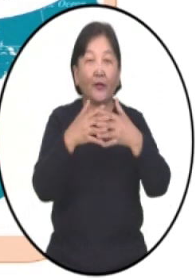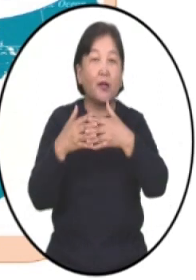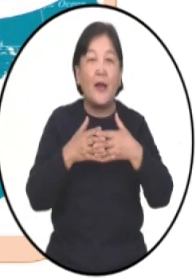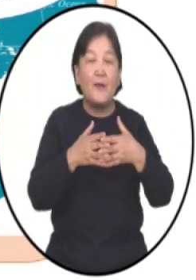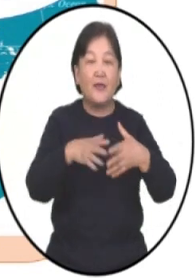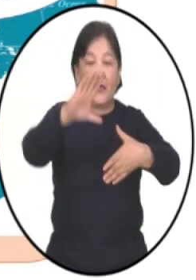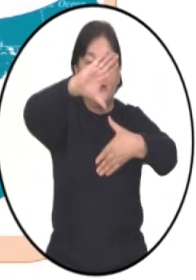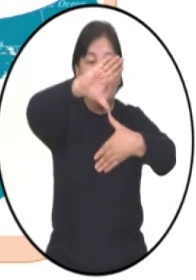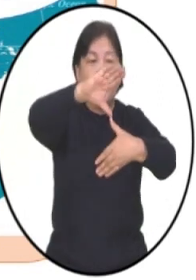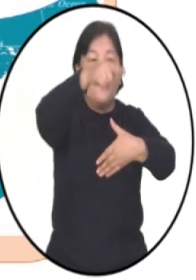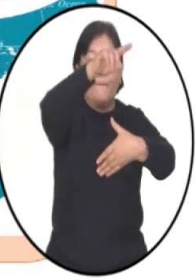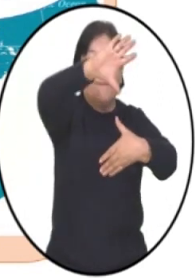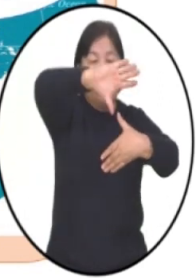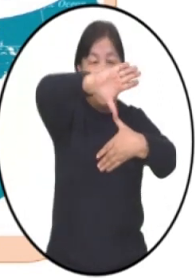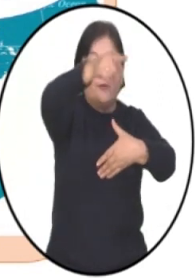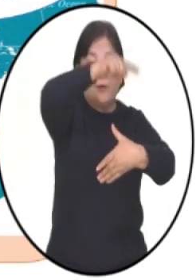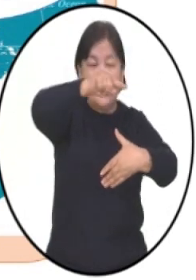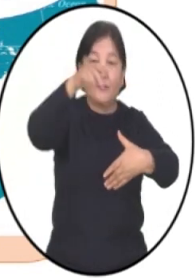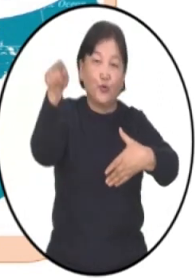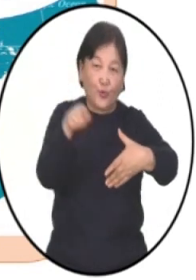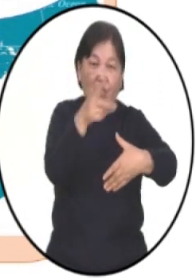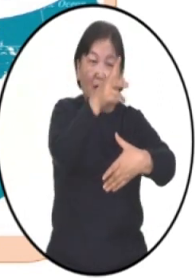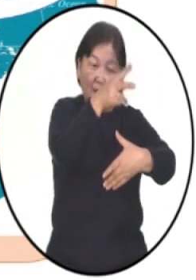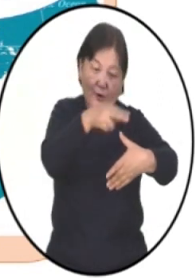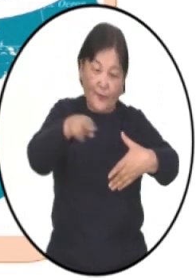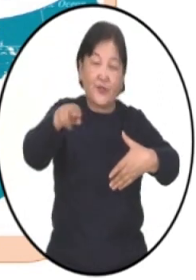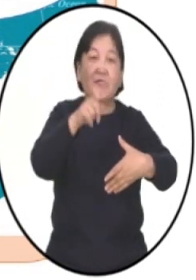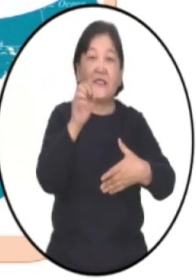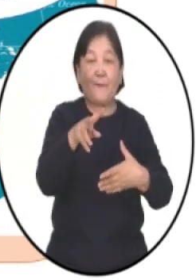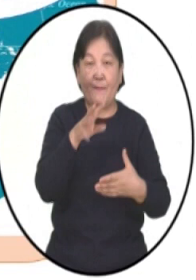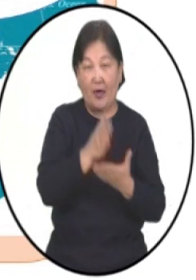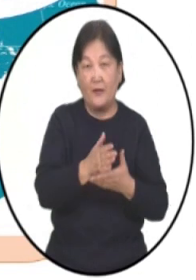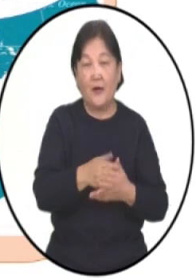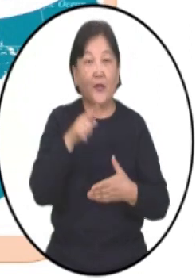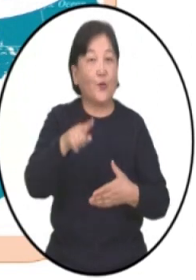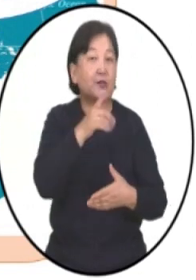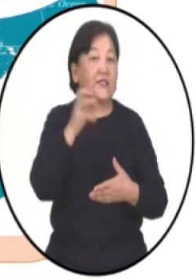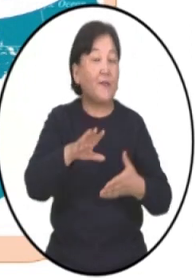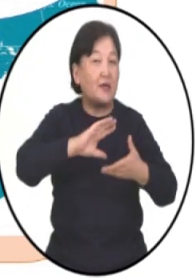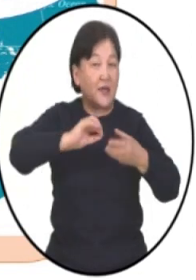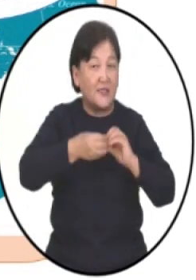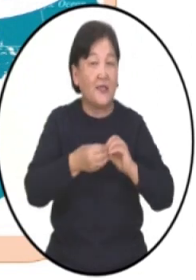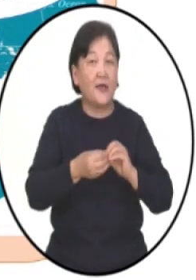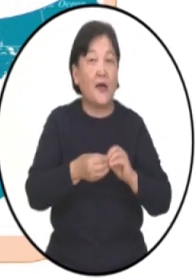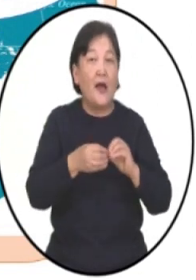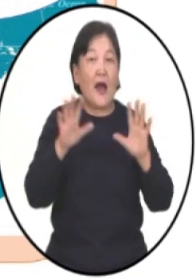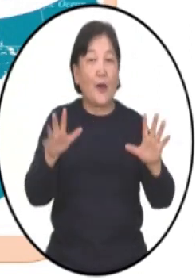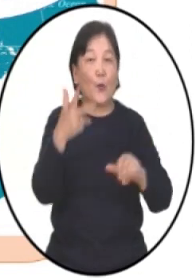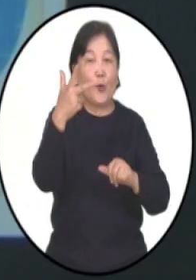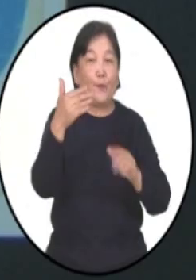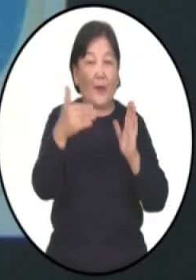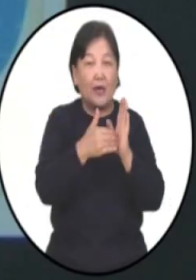эргээс зүүн эргийг холбосон замыг бий олгосон. Энэ замыг бий олгосноор нийт 13 км замыг